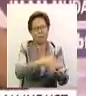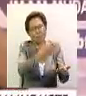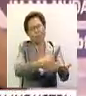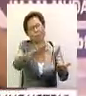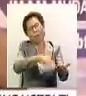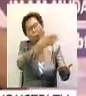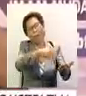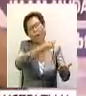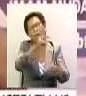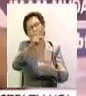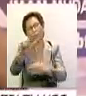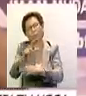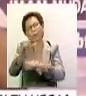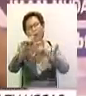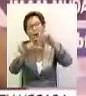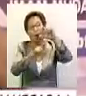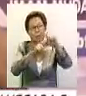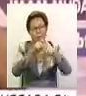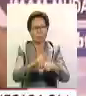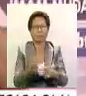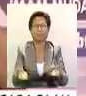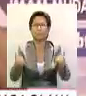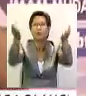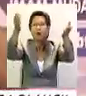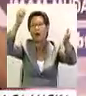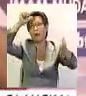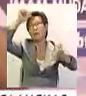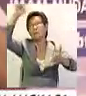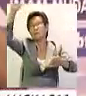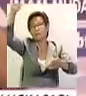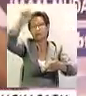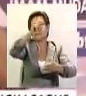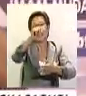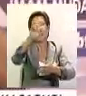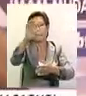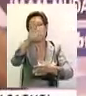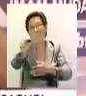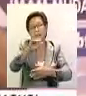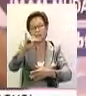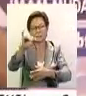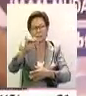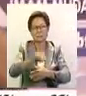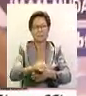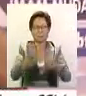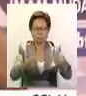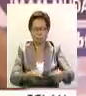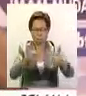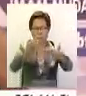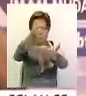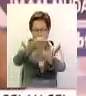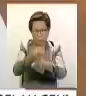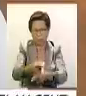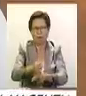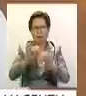Rasul dianjurkan bertujuan memperingati junjungan besar Nabi Muhammad SAW dan menghayati perjuangan baginda menegakkan